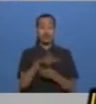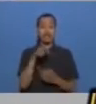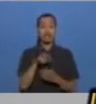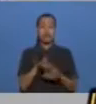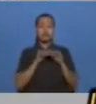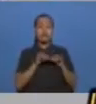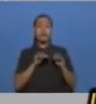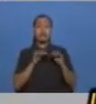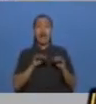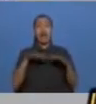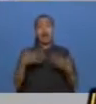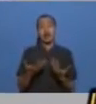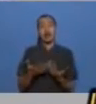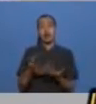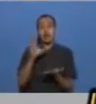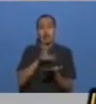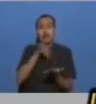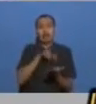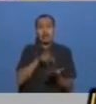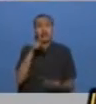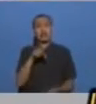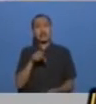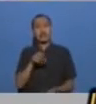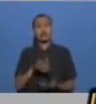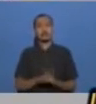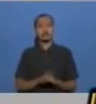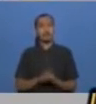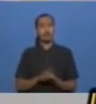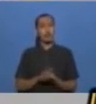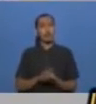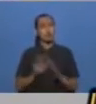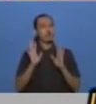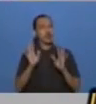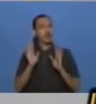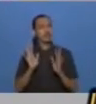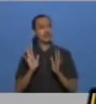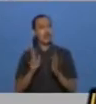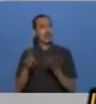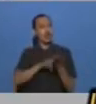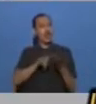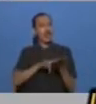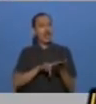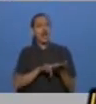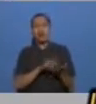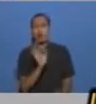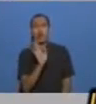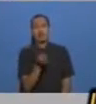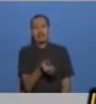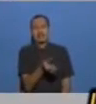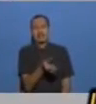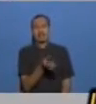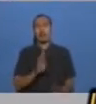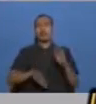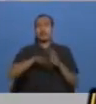yang selama ini ada, mereka sebagian besar belum sampai ke perguruan tinggi, maksimal SMP SMA begitu, sehingga mereka